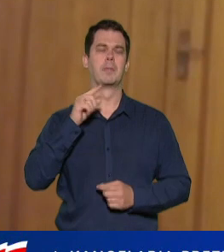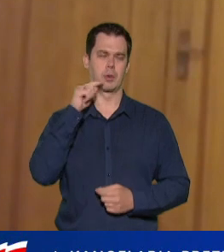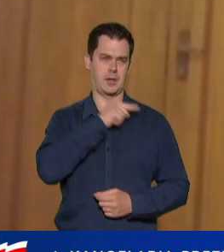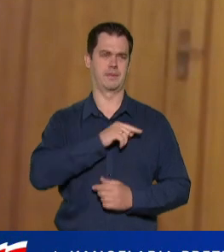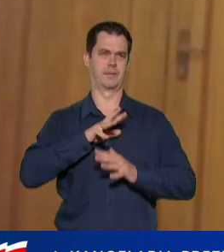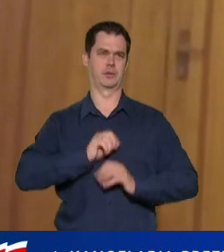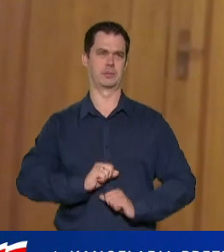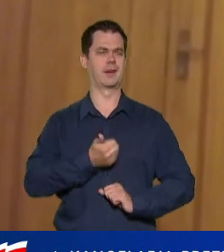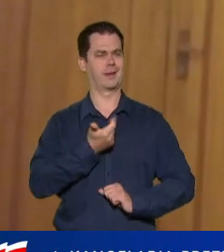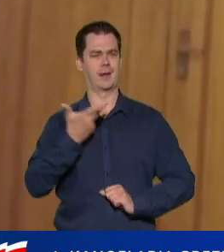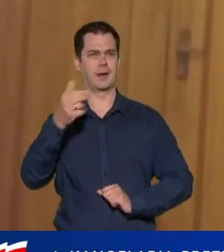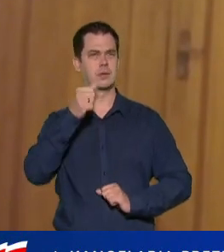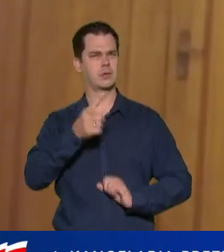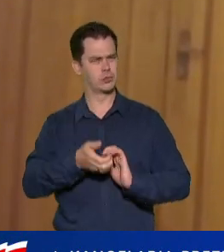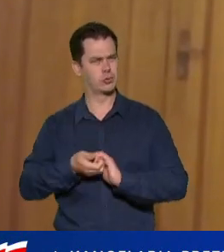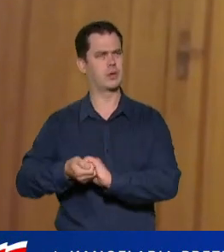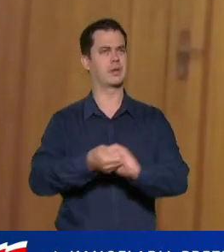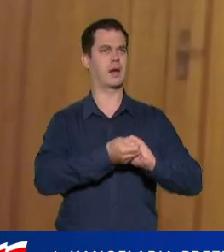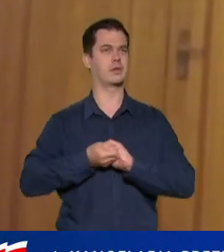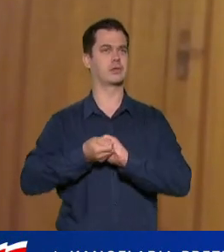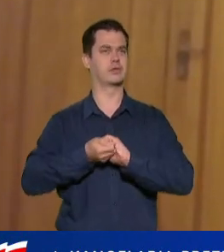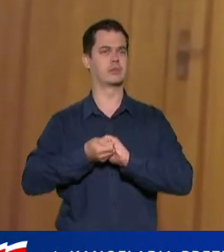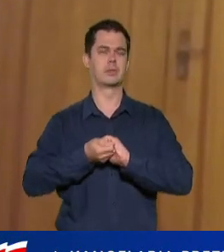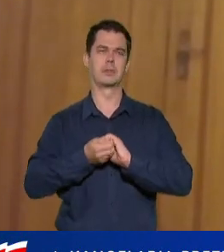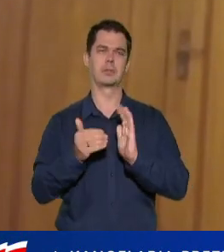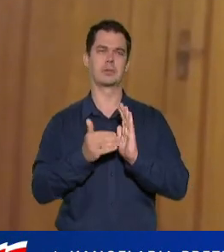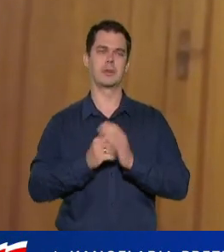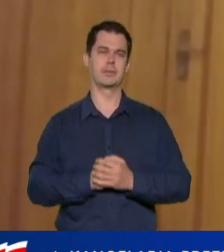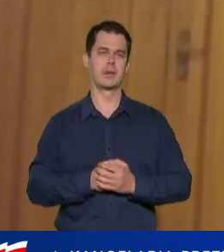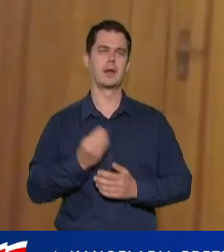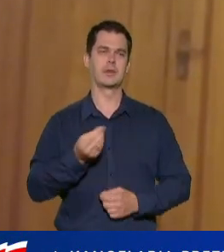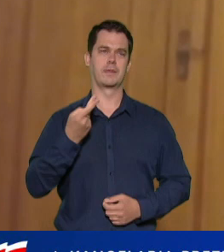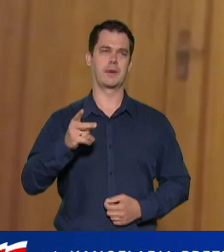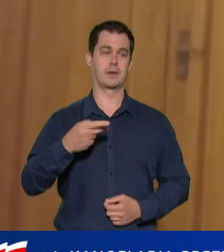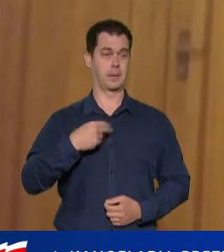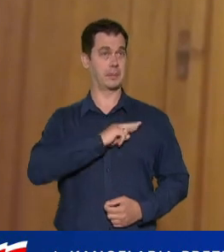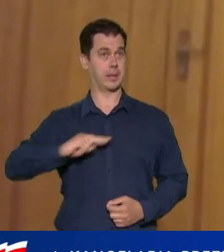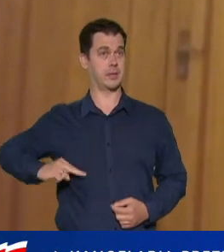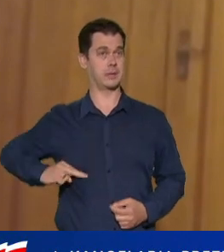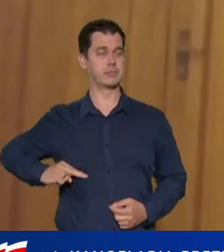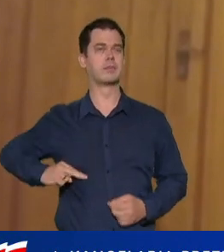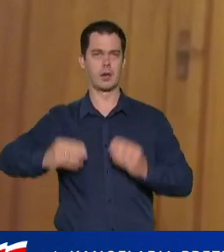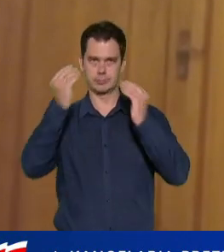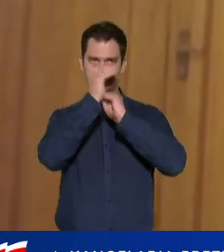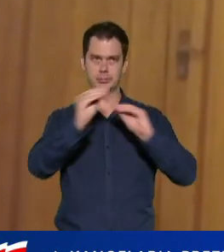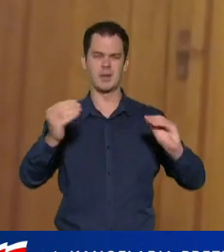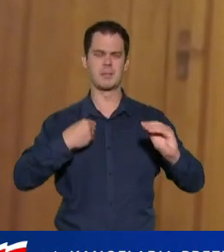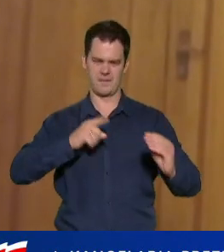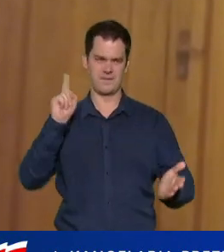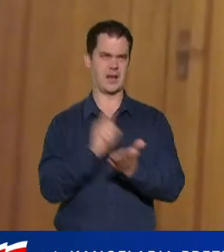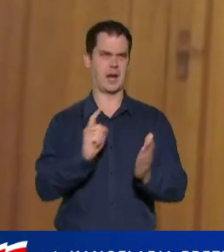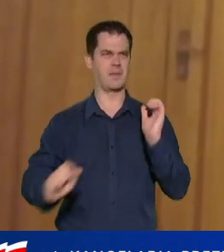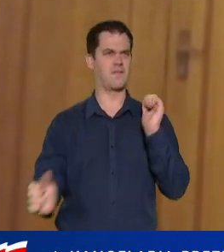pokazać ogromną solidarność w obliczu epidemii. I jeszcze raz jako premier powtórzę, wygramy tą walkę, ale wygramy tą